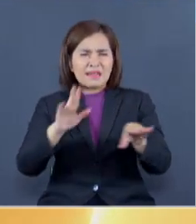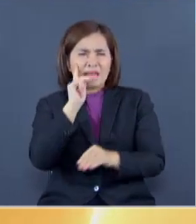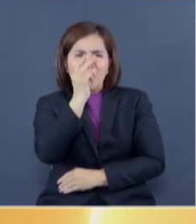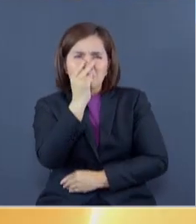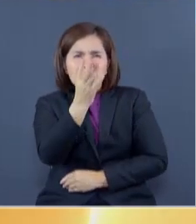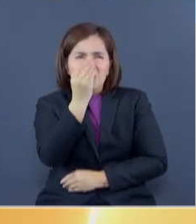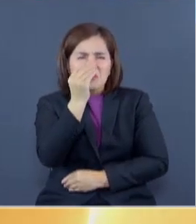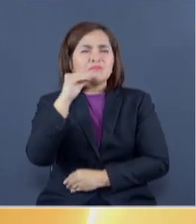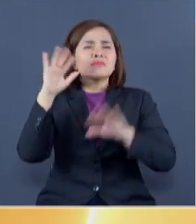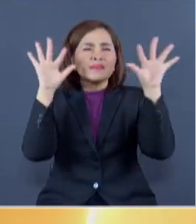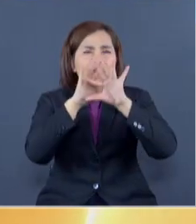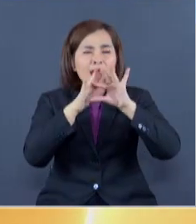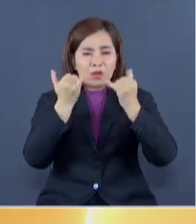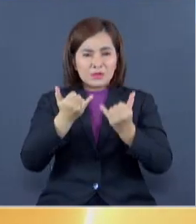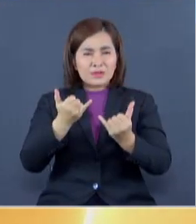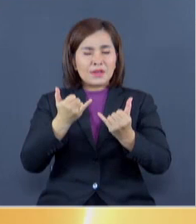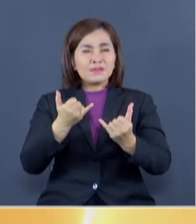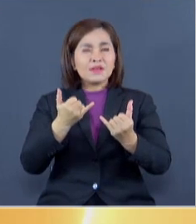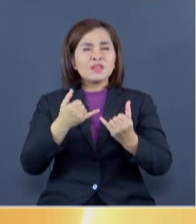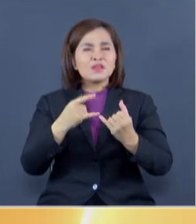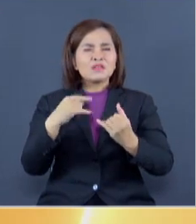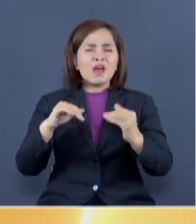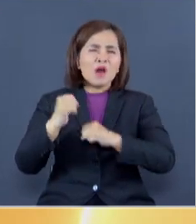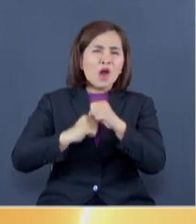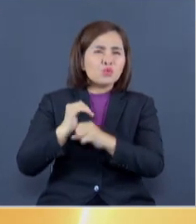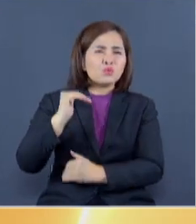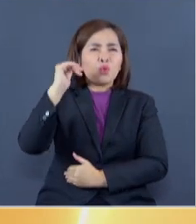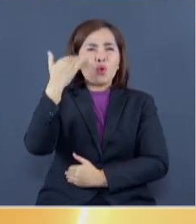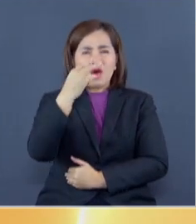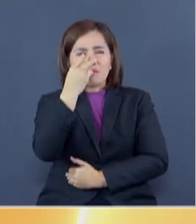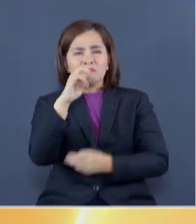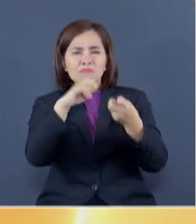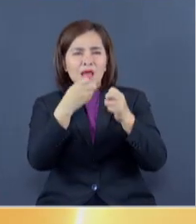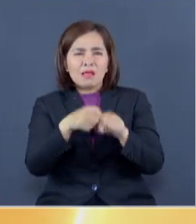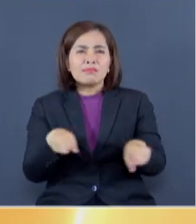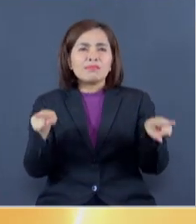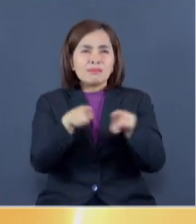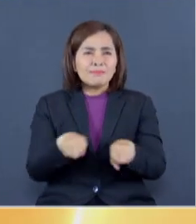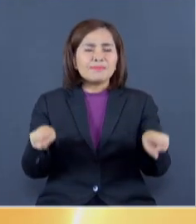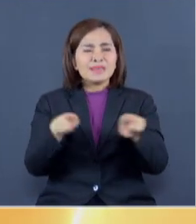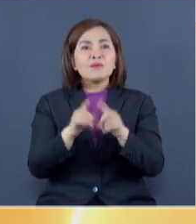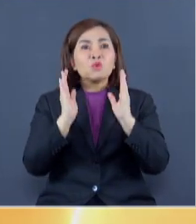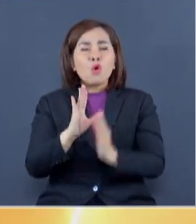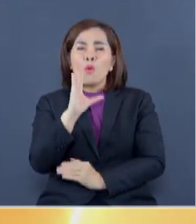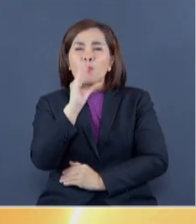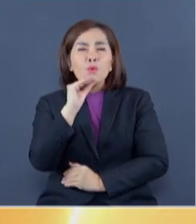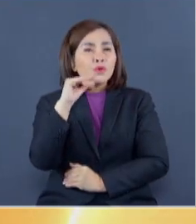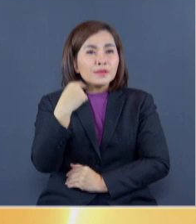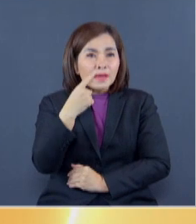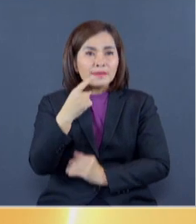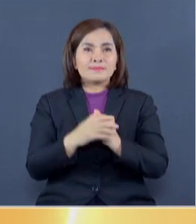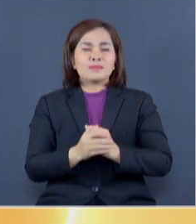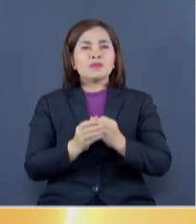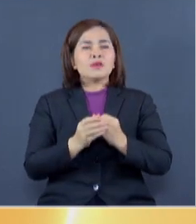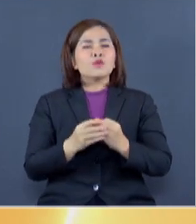ฮะผมเริ่มจะใกล้ๆจะสีดอกเราแล้วนะฮะยังพูดเรื่องเดิมเลยฮะและคนที่พูดเรื่องนี้คือใครรู้ไหมคุณผู้ชมฮะอาจารย์ปรเมศวร์อินทร